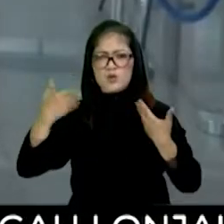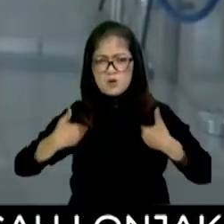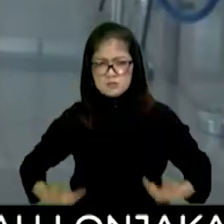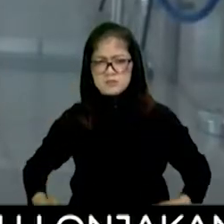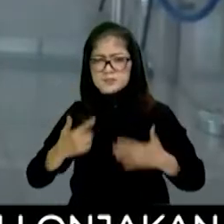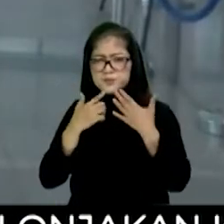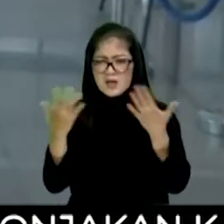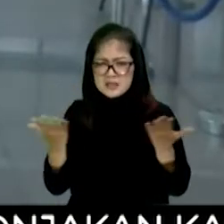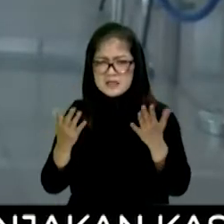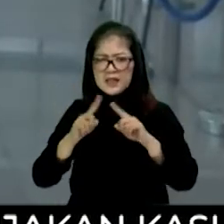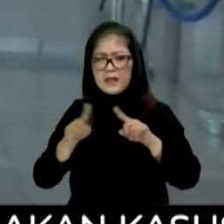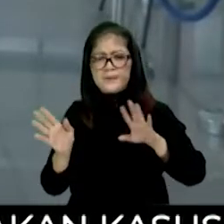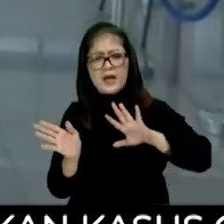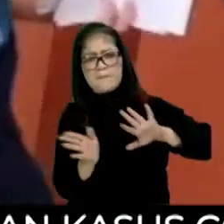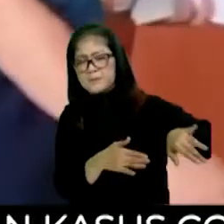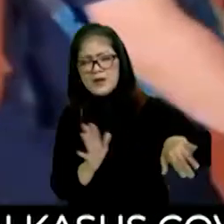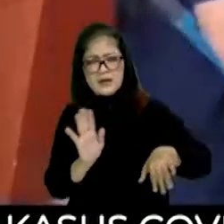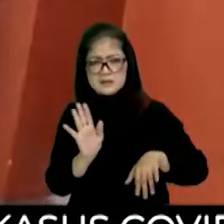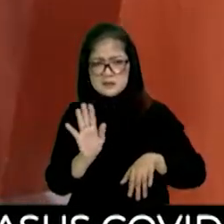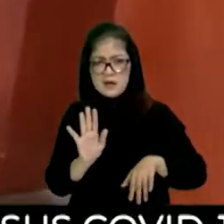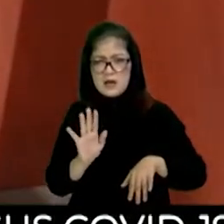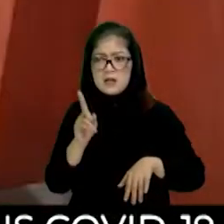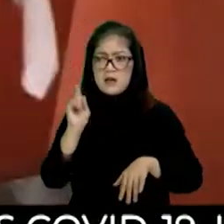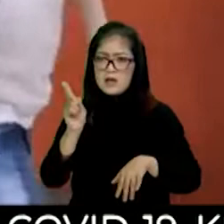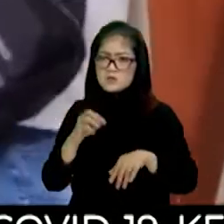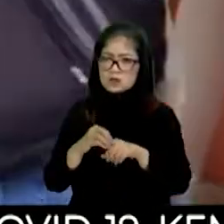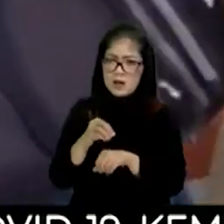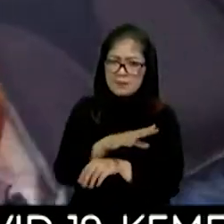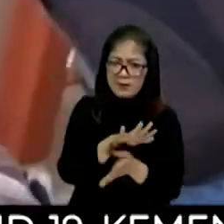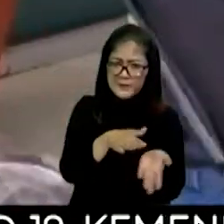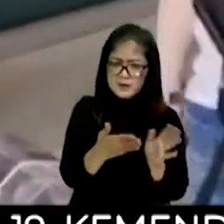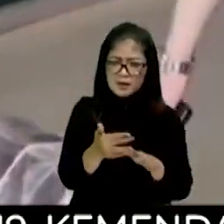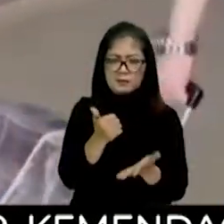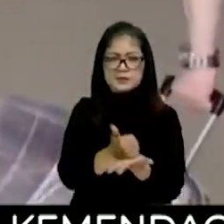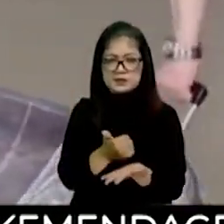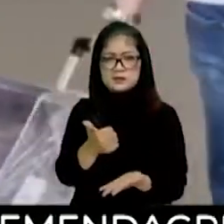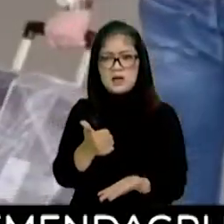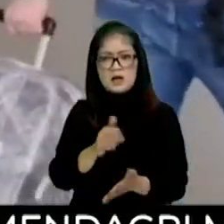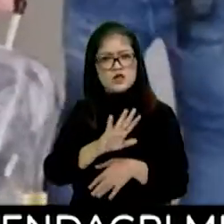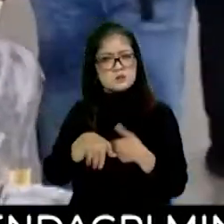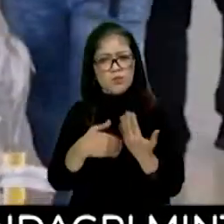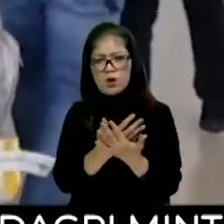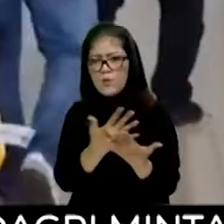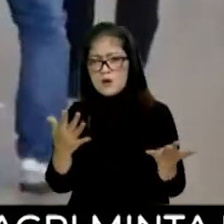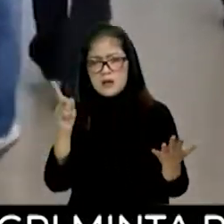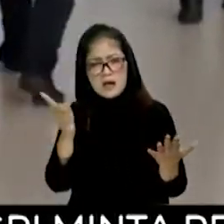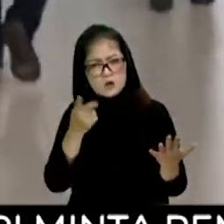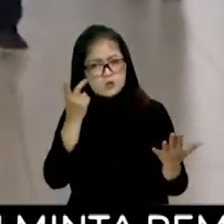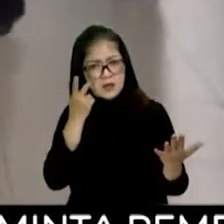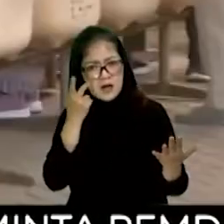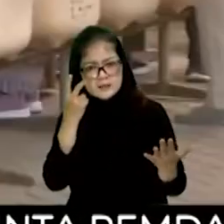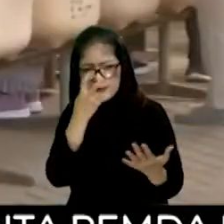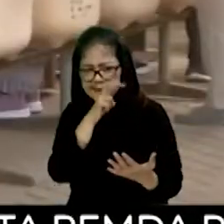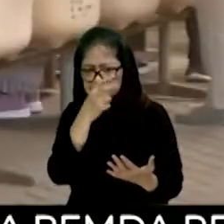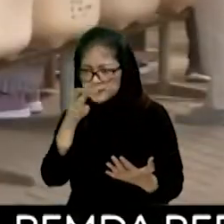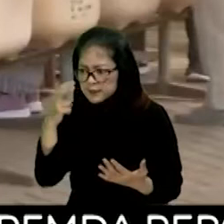dapat dipandang sebelah mata lantaran menimbulkan kematian. Seluruh warga diminta untuk waspada dan tidak mengendurkan penerapan